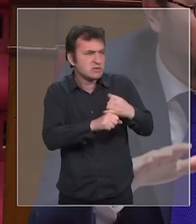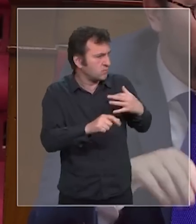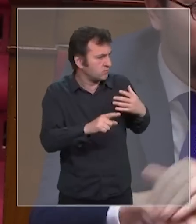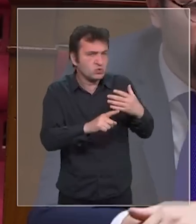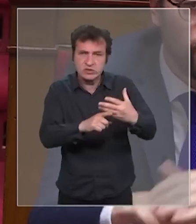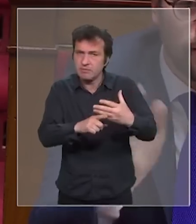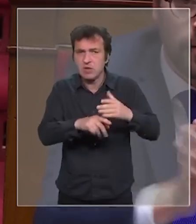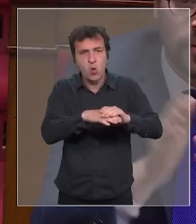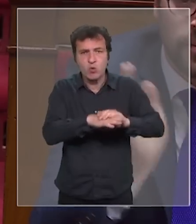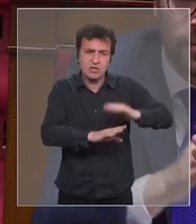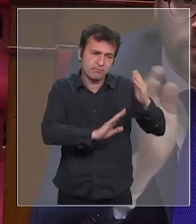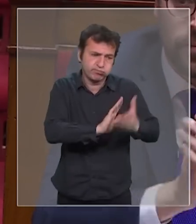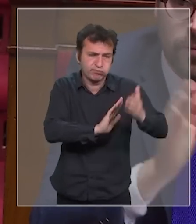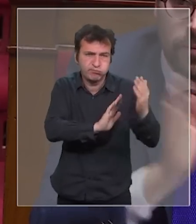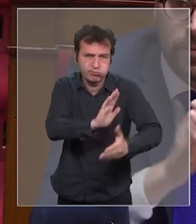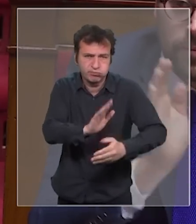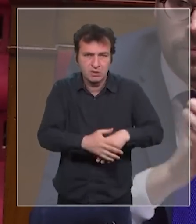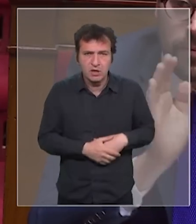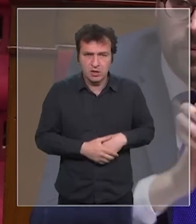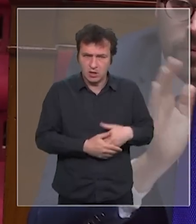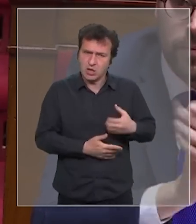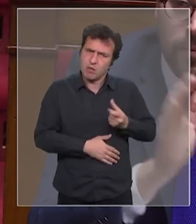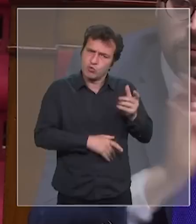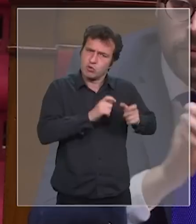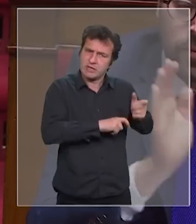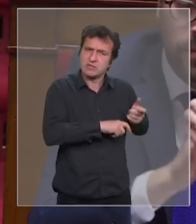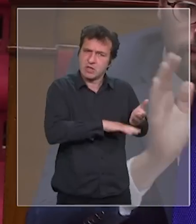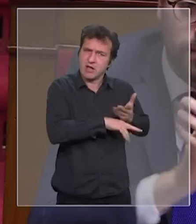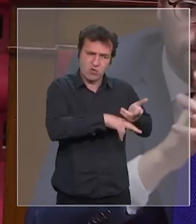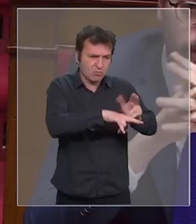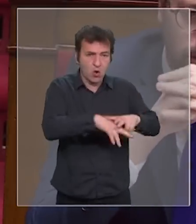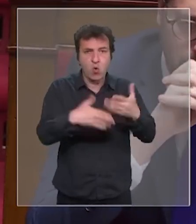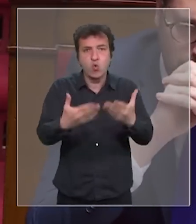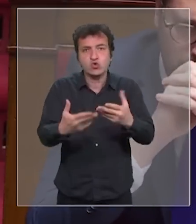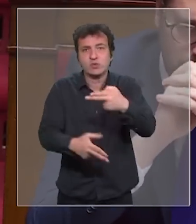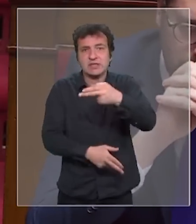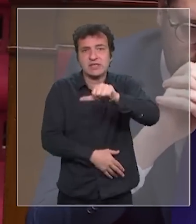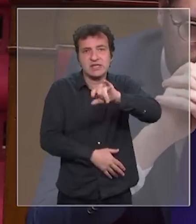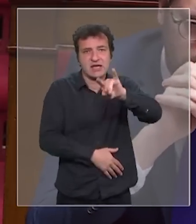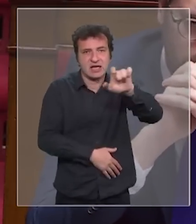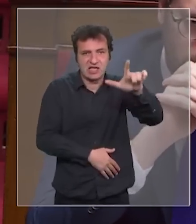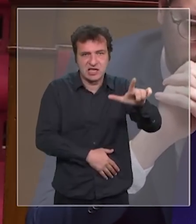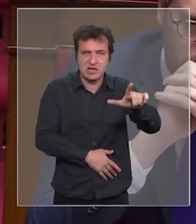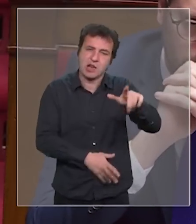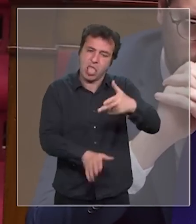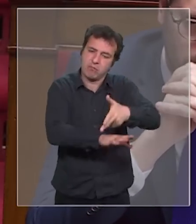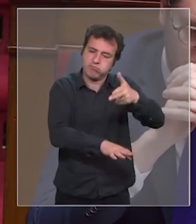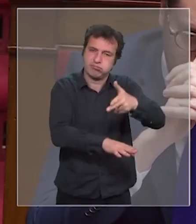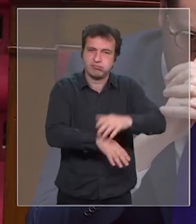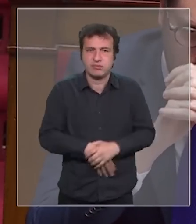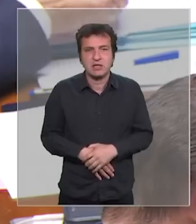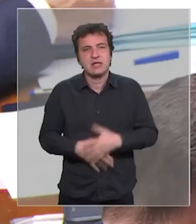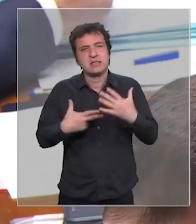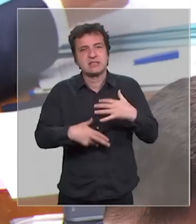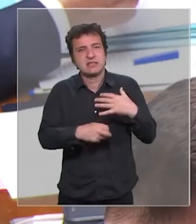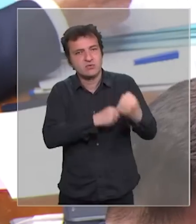Benna et Bouna Traoré. Et aujourd'hui, c'est Naël qui est tué. 18 années d'austérité, de